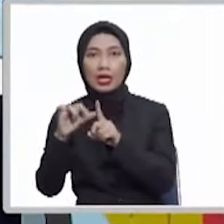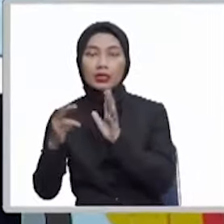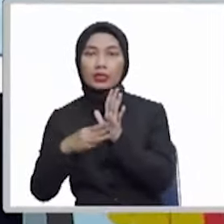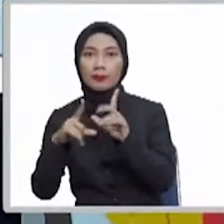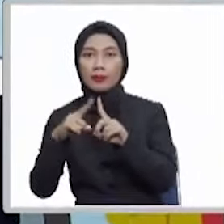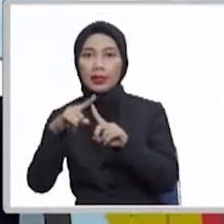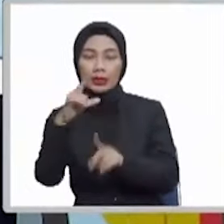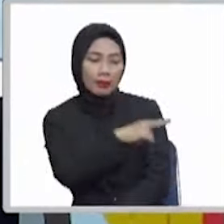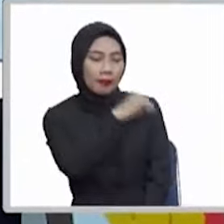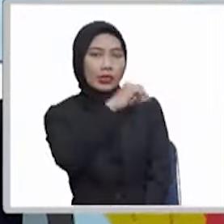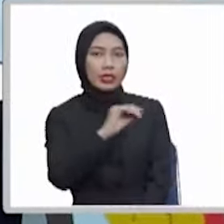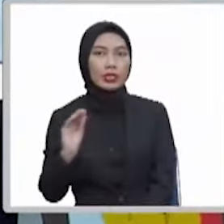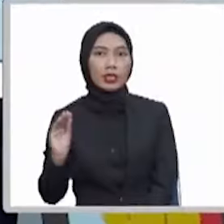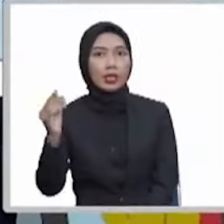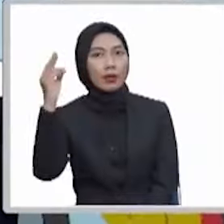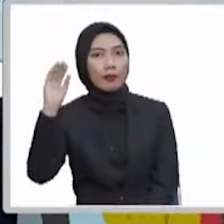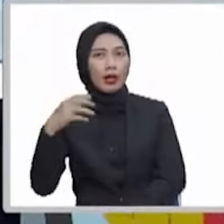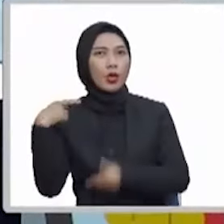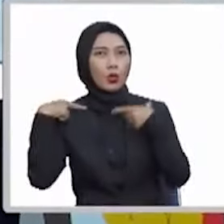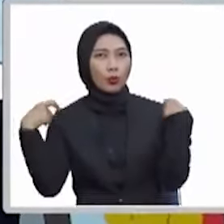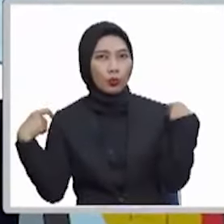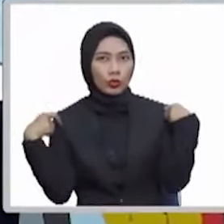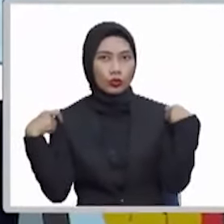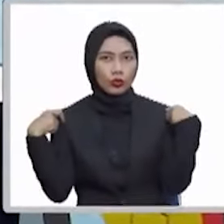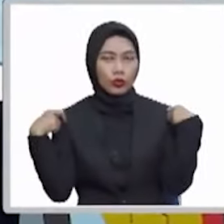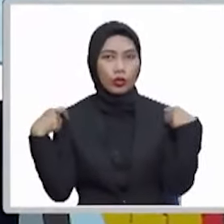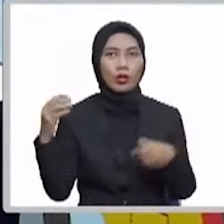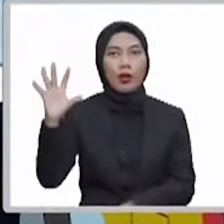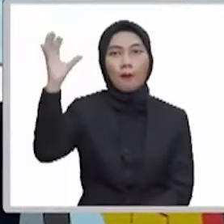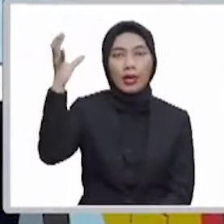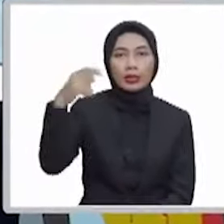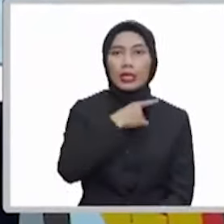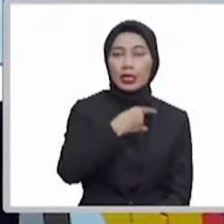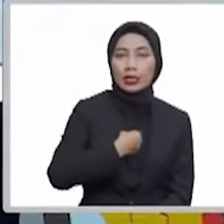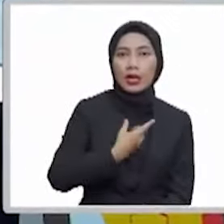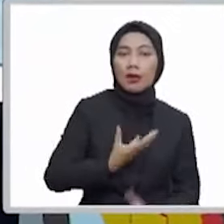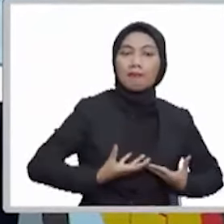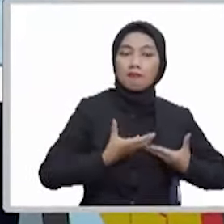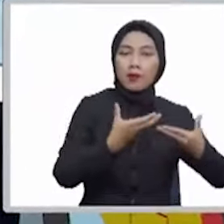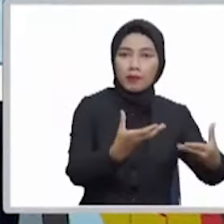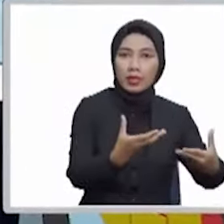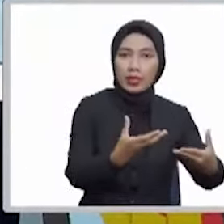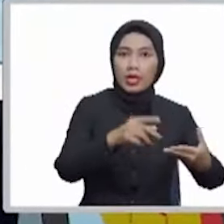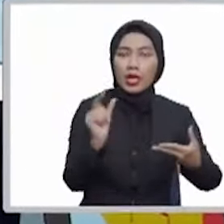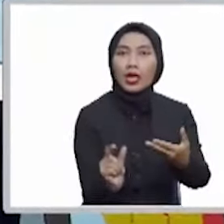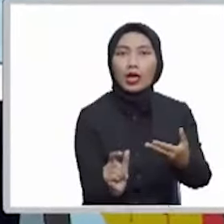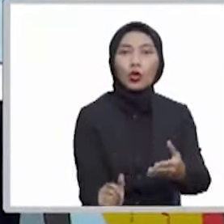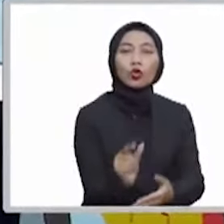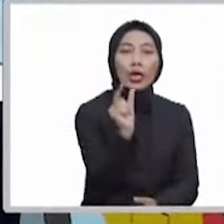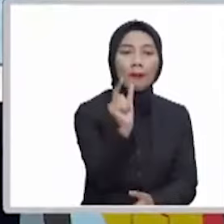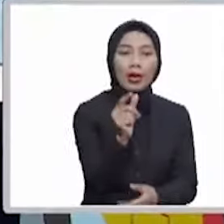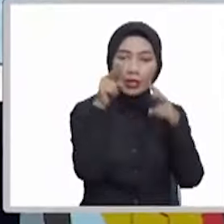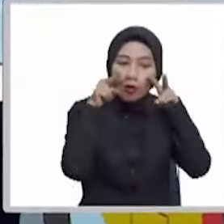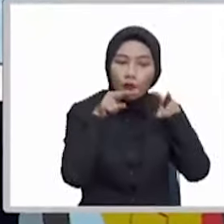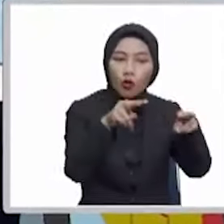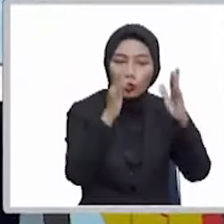kita akan memberikan afirmasi, kita akan memberikan prioritas, kita akan lebih